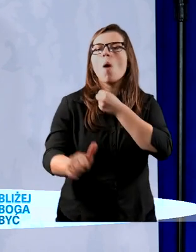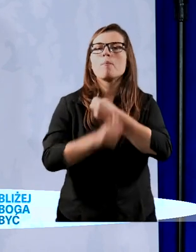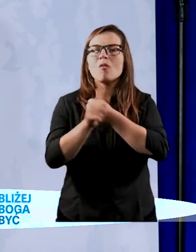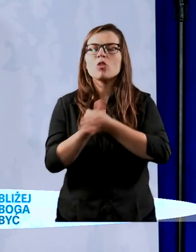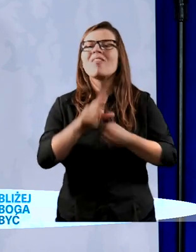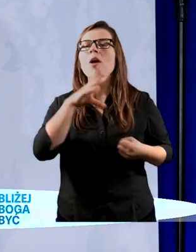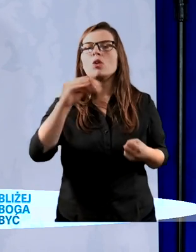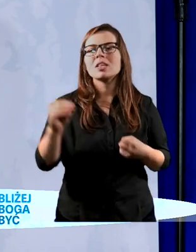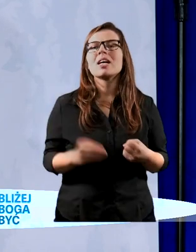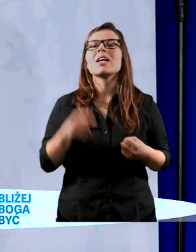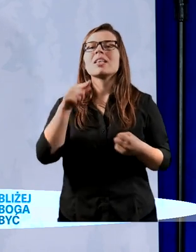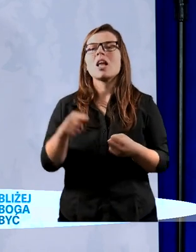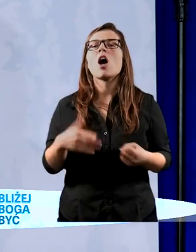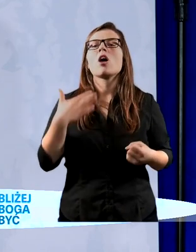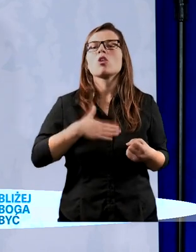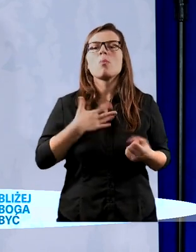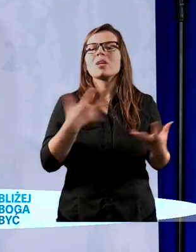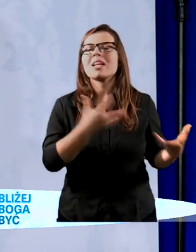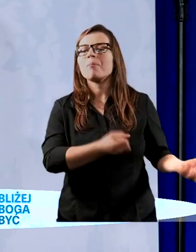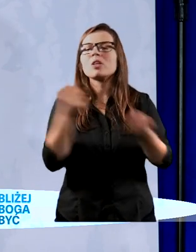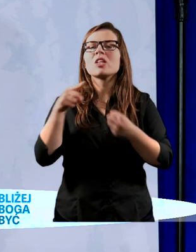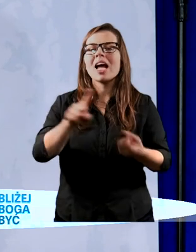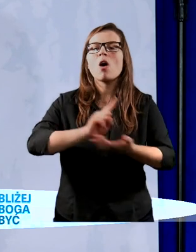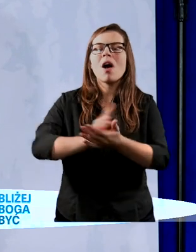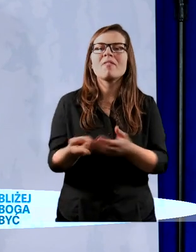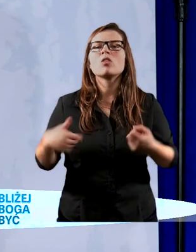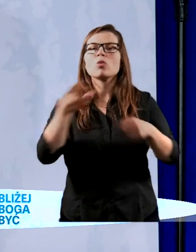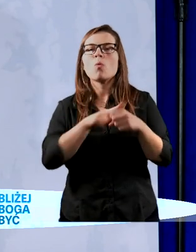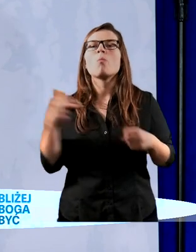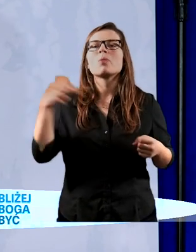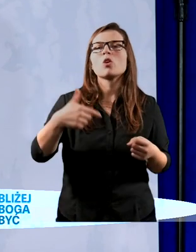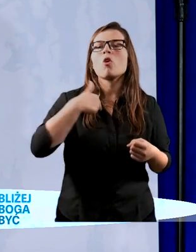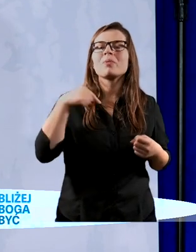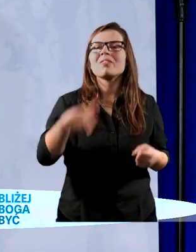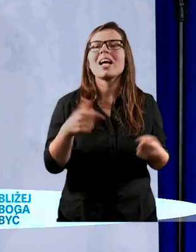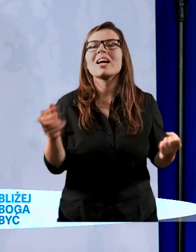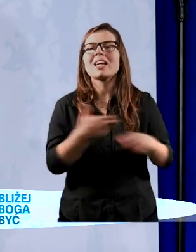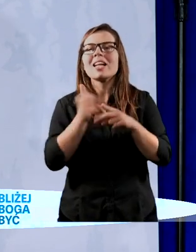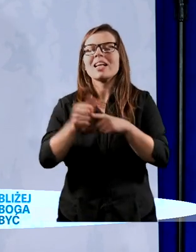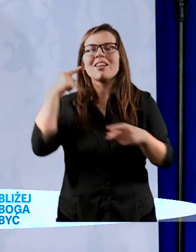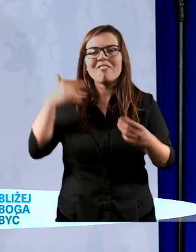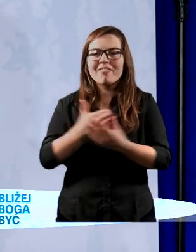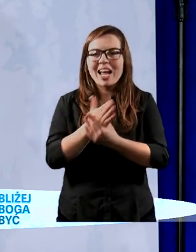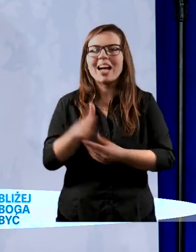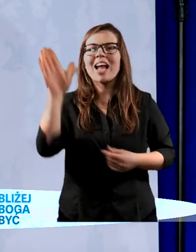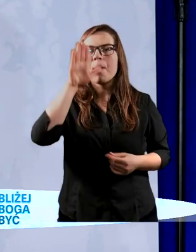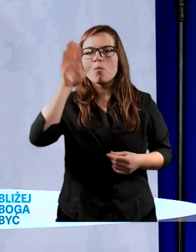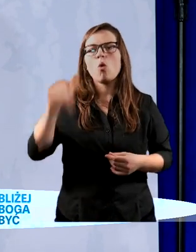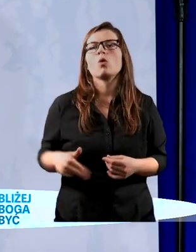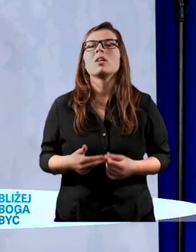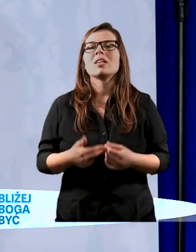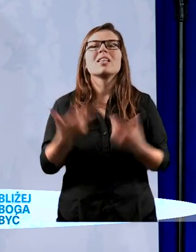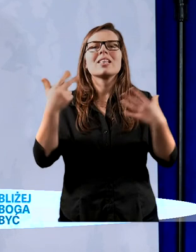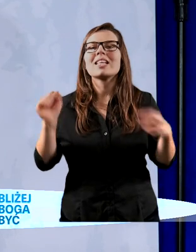powodowało, że ta sobota nie przynosiła tego efektu, który przynosi mi wtedy, kiedy jestem wierna Bogu.